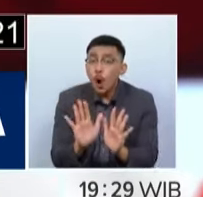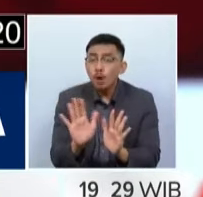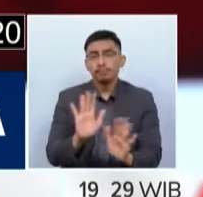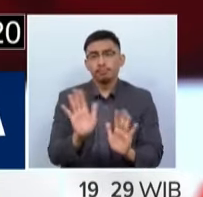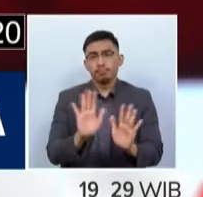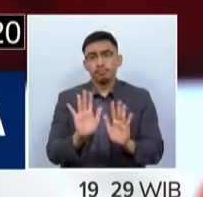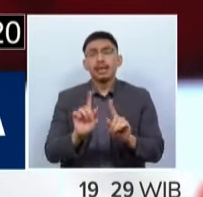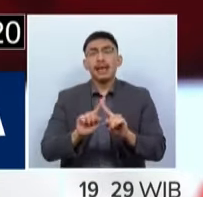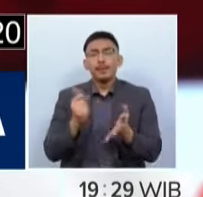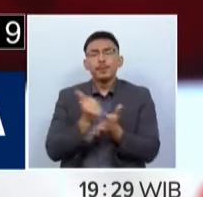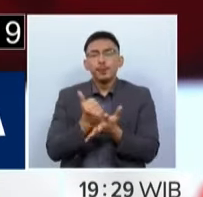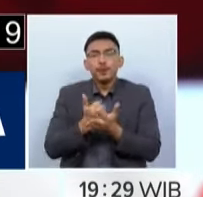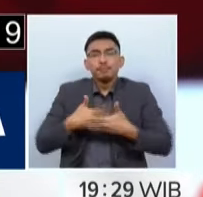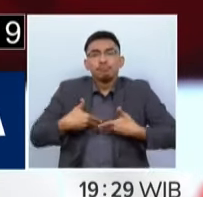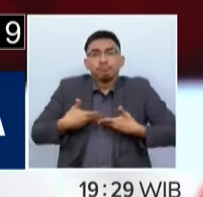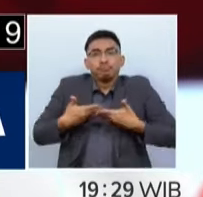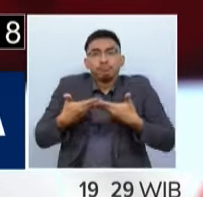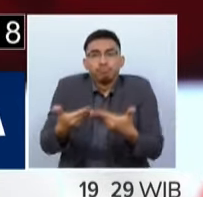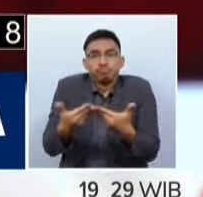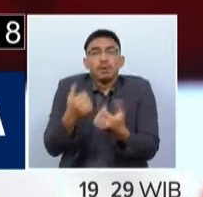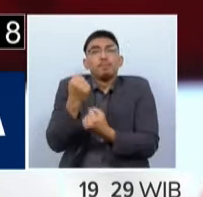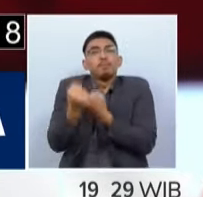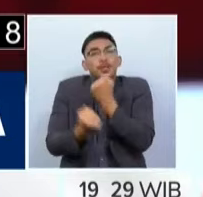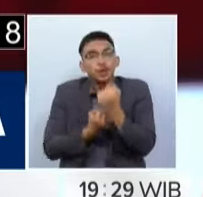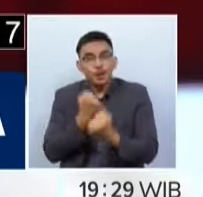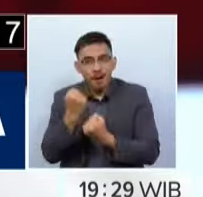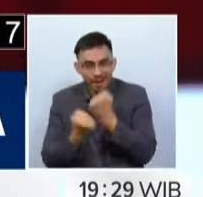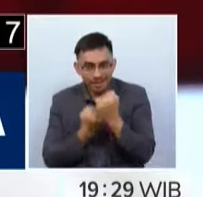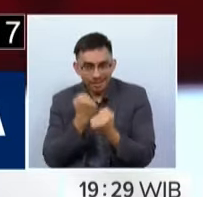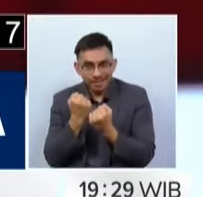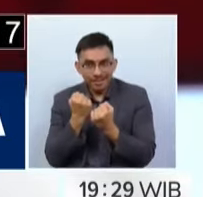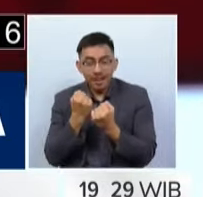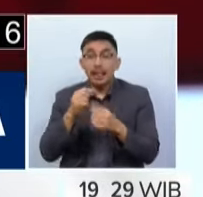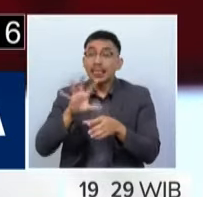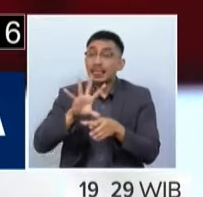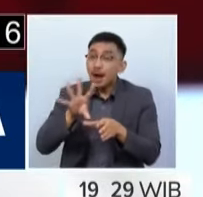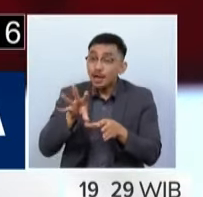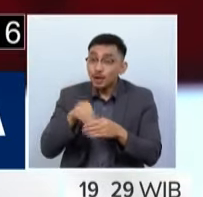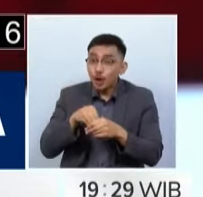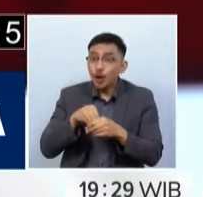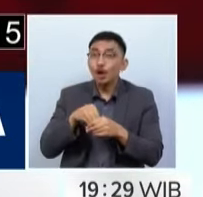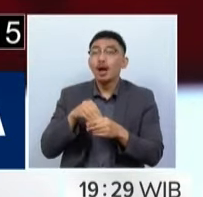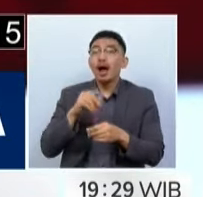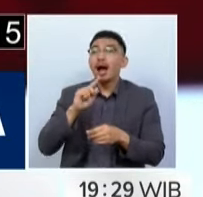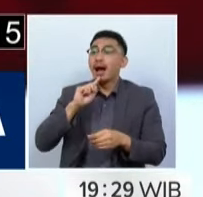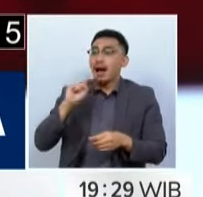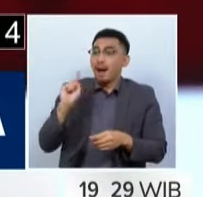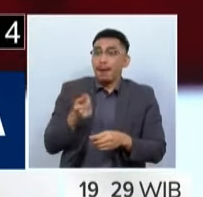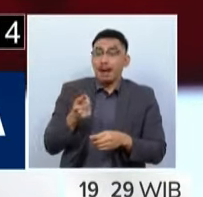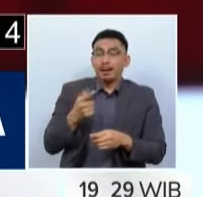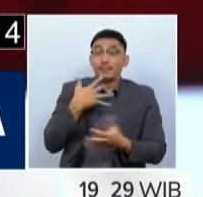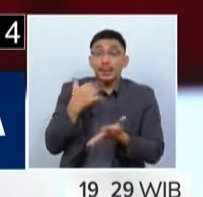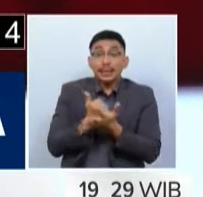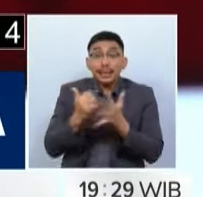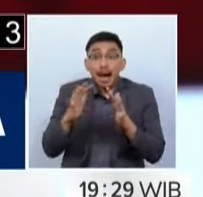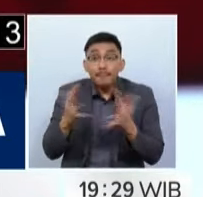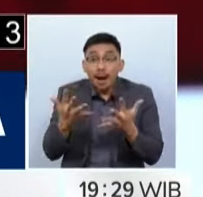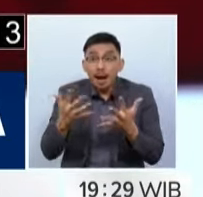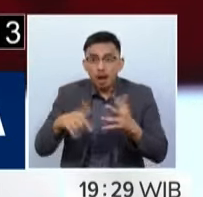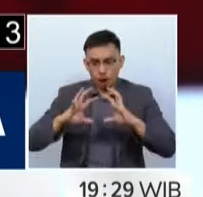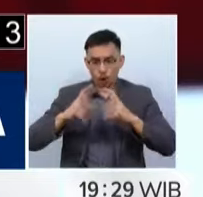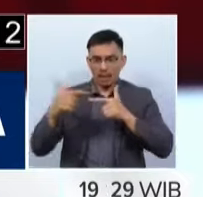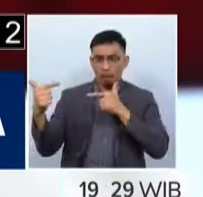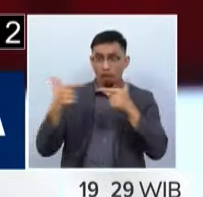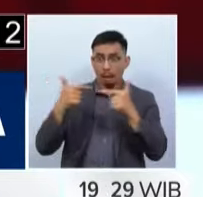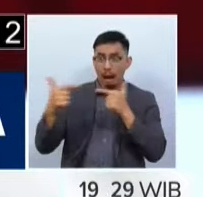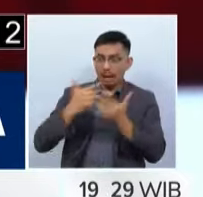hadir serius memperjuangkan amanat termasuk amanat terpenting menghapuskan penjajahan di muka bumi bukan sekedar